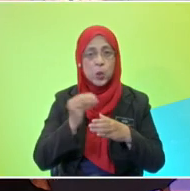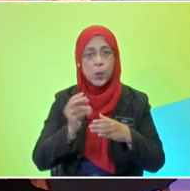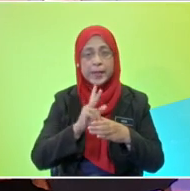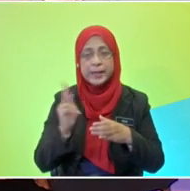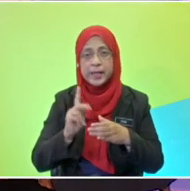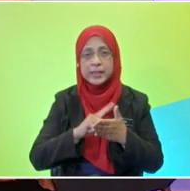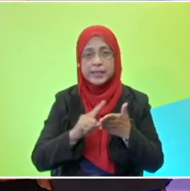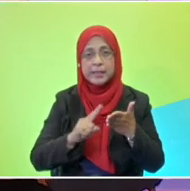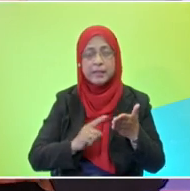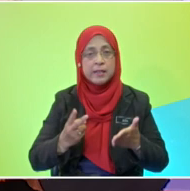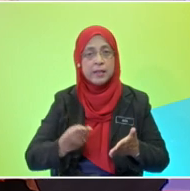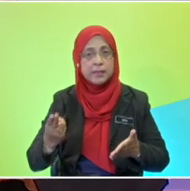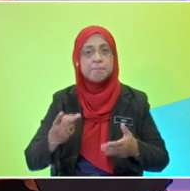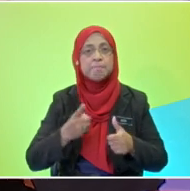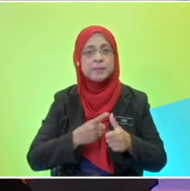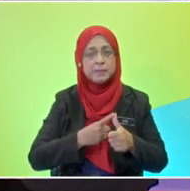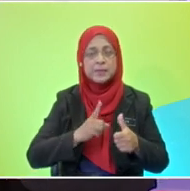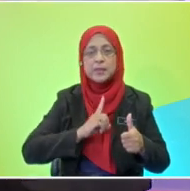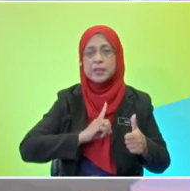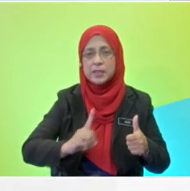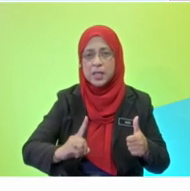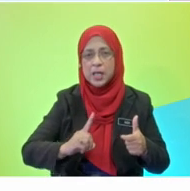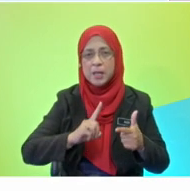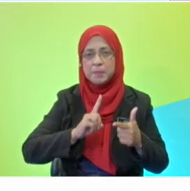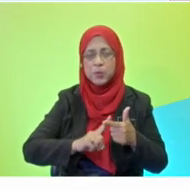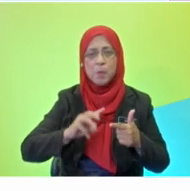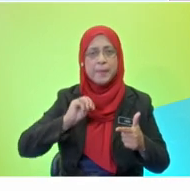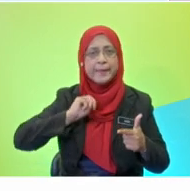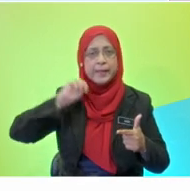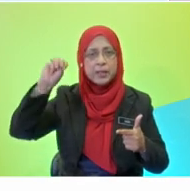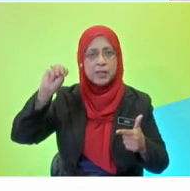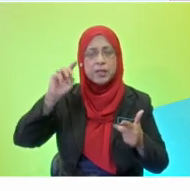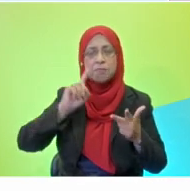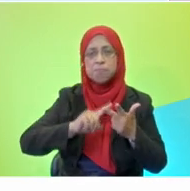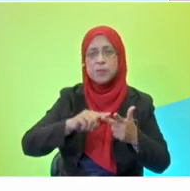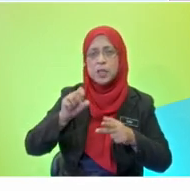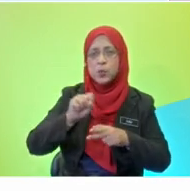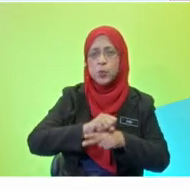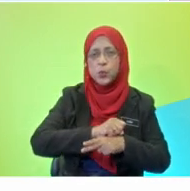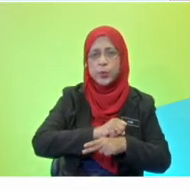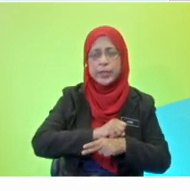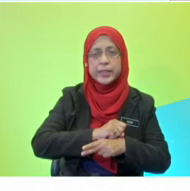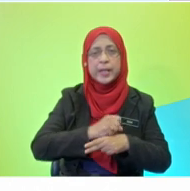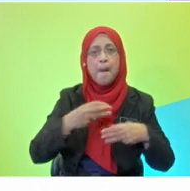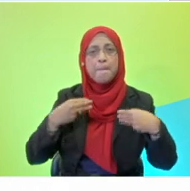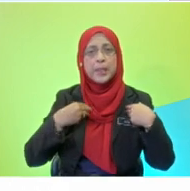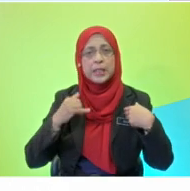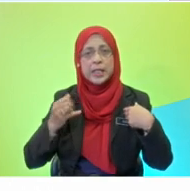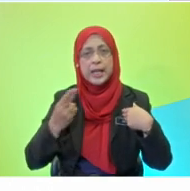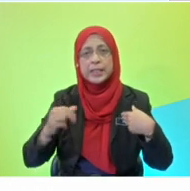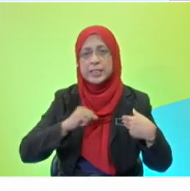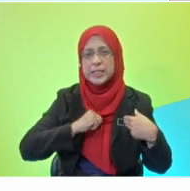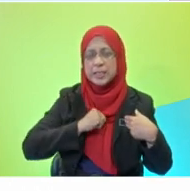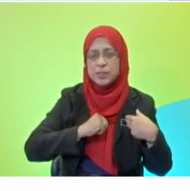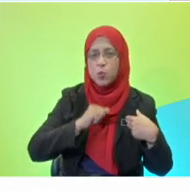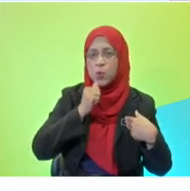iya pertama itu mesti Islam yang kedua mesti Merdeka yang ketiga mesti sempurna miliknya harta itu harta saya